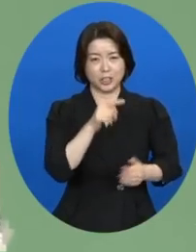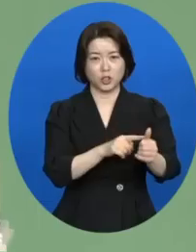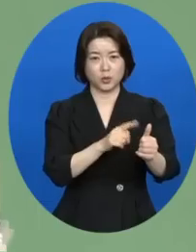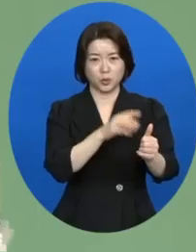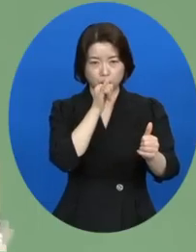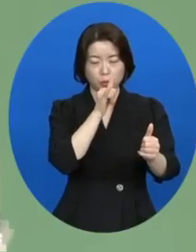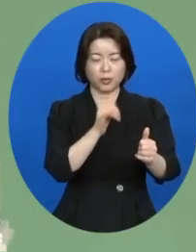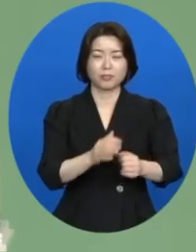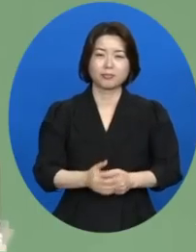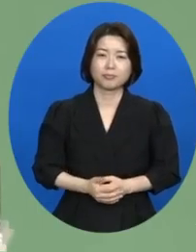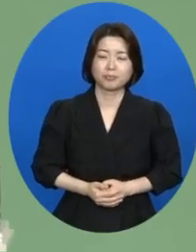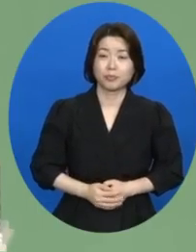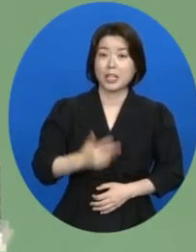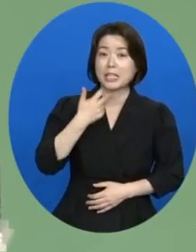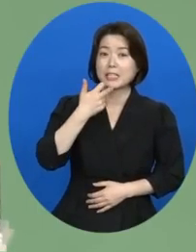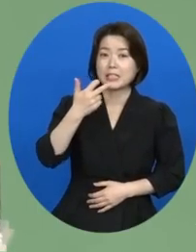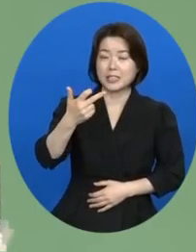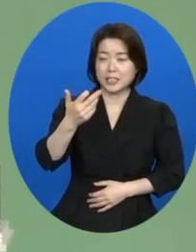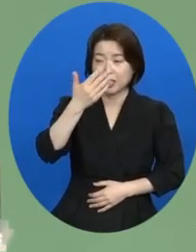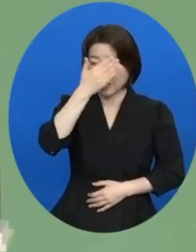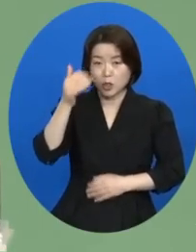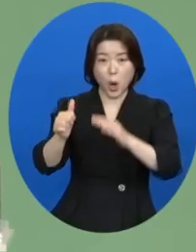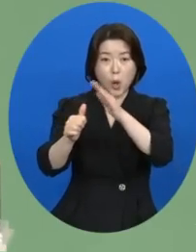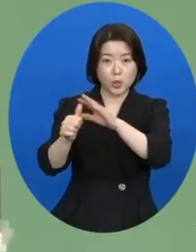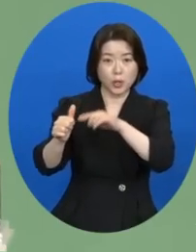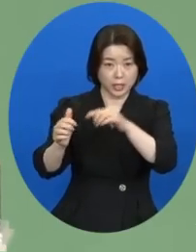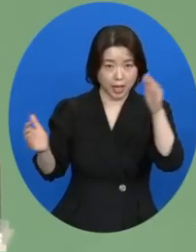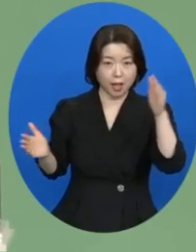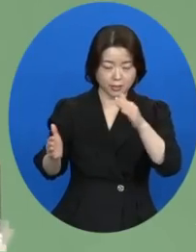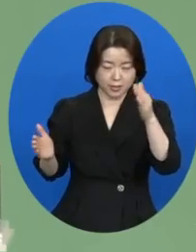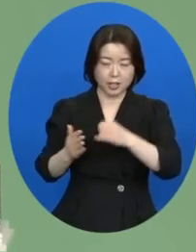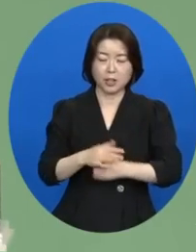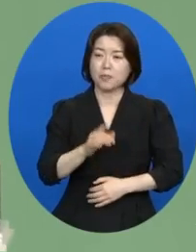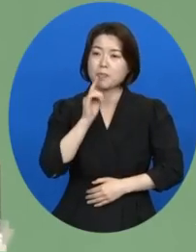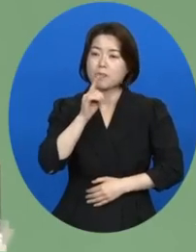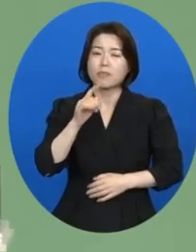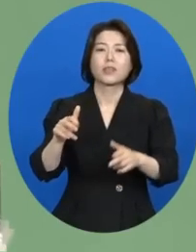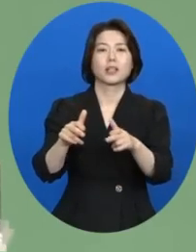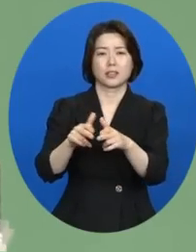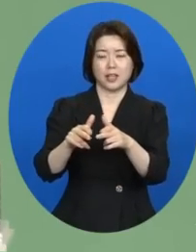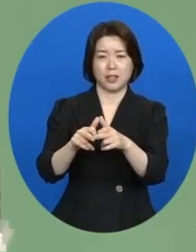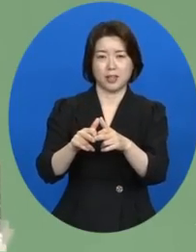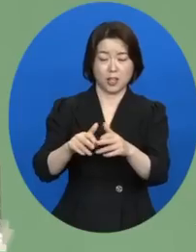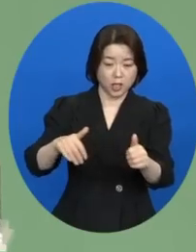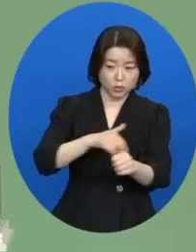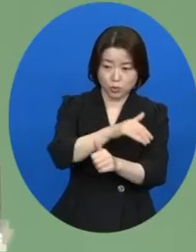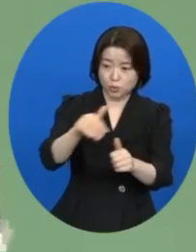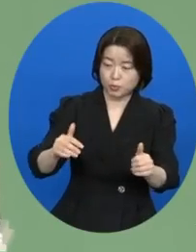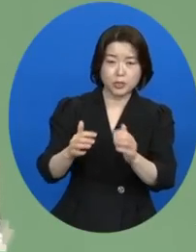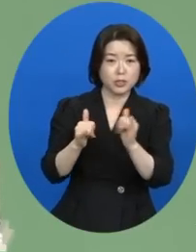그리고 17세의 청소년기에 학생은 언어장애로 주위